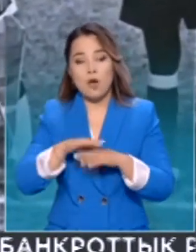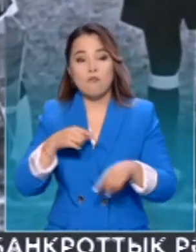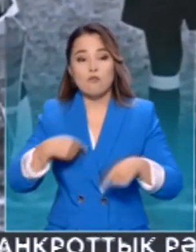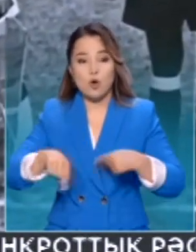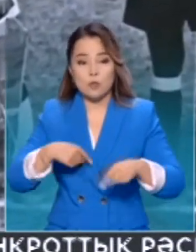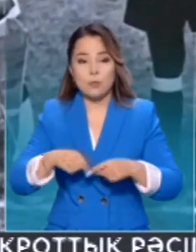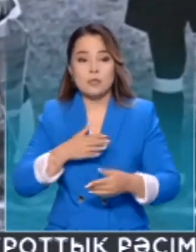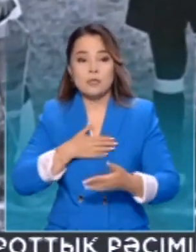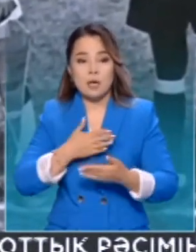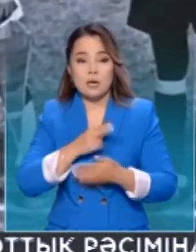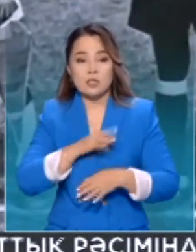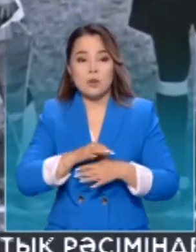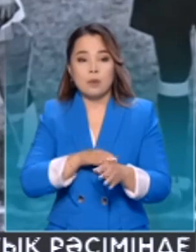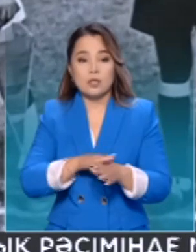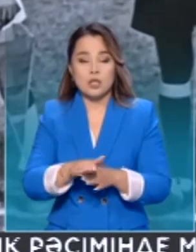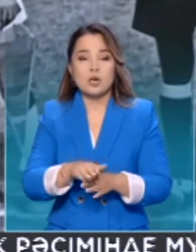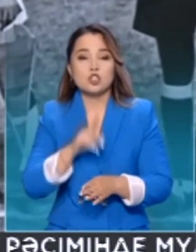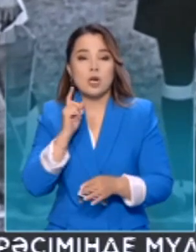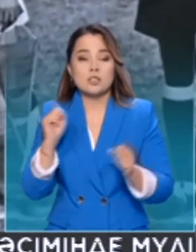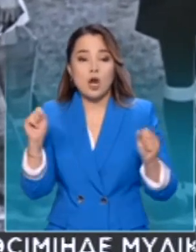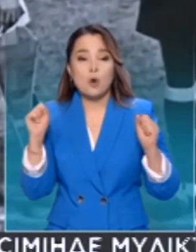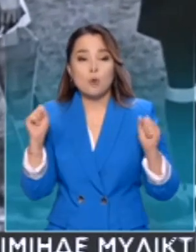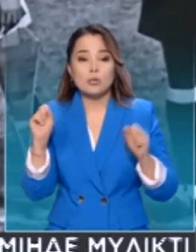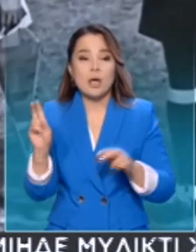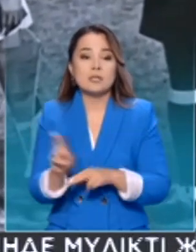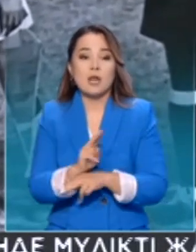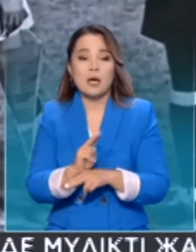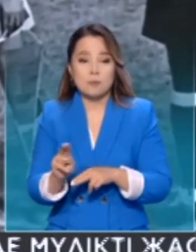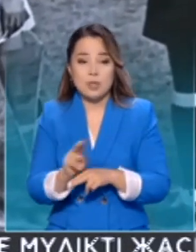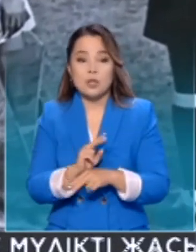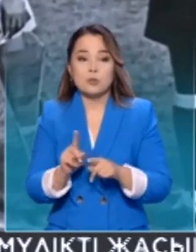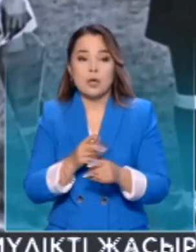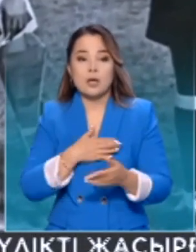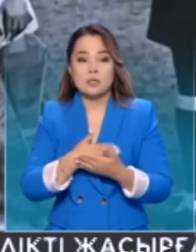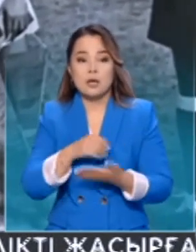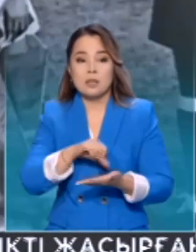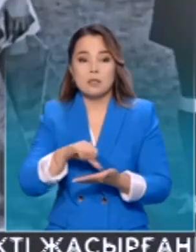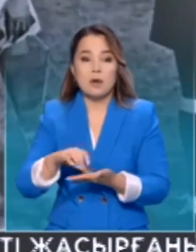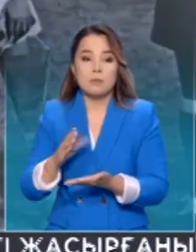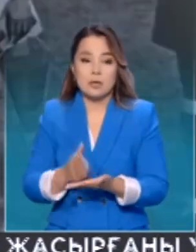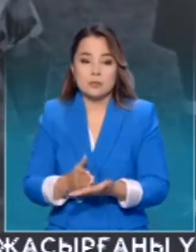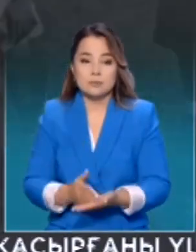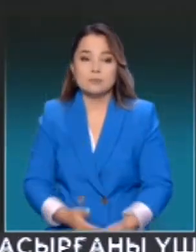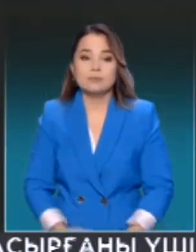үшін аянбай еңбек етіп, жас спортшыларды тәрбиелеуге атсалысты.